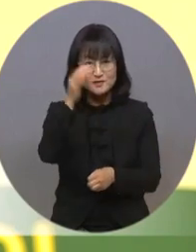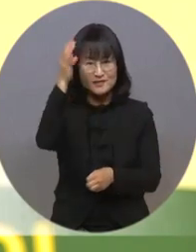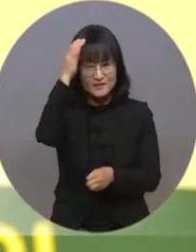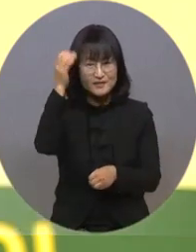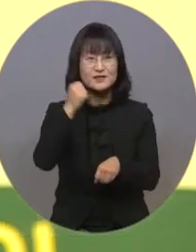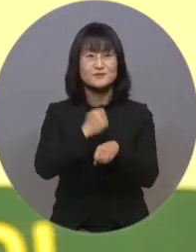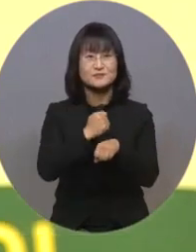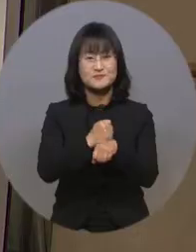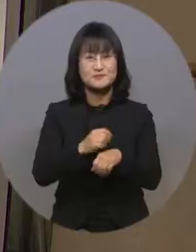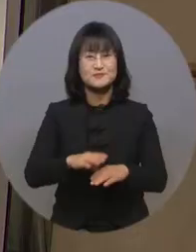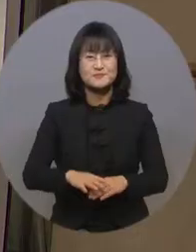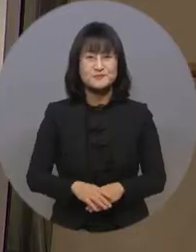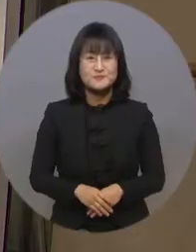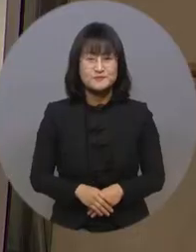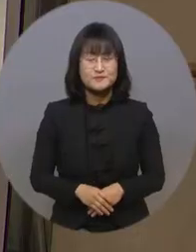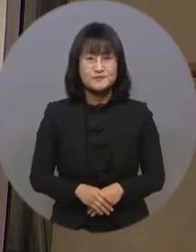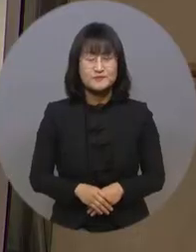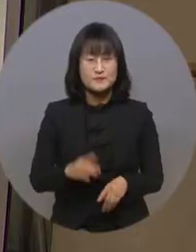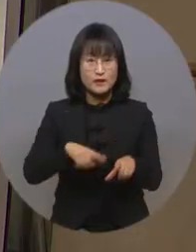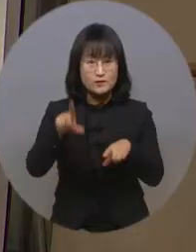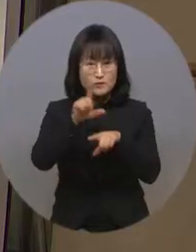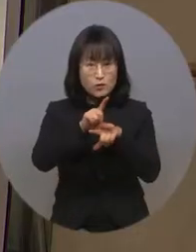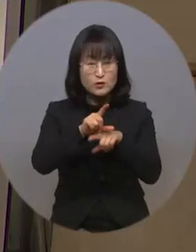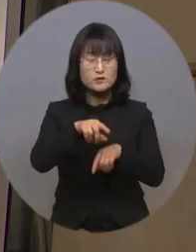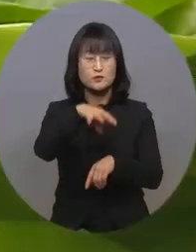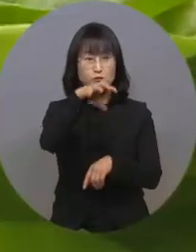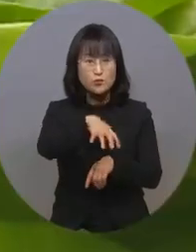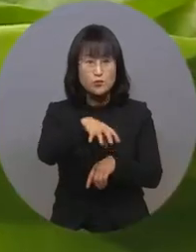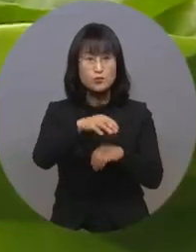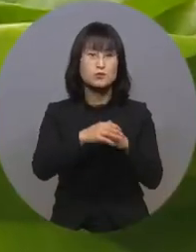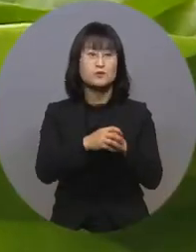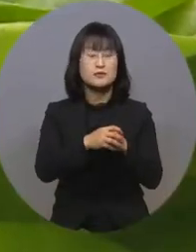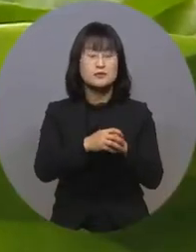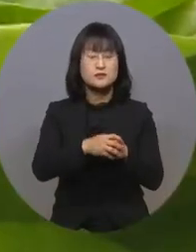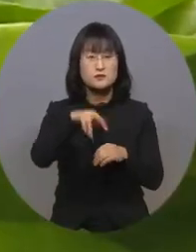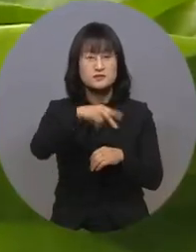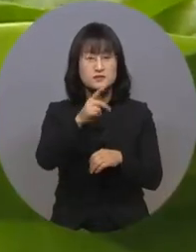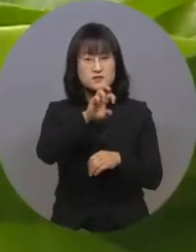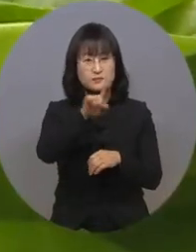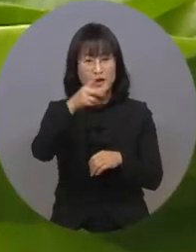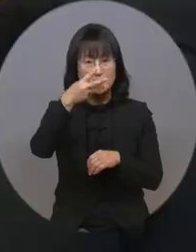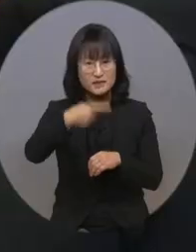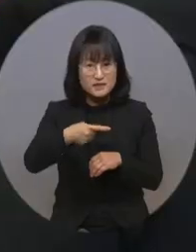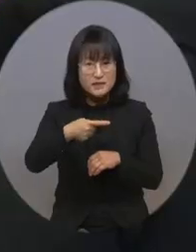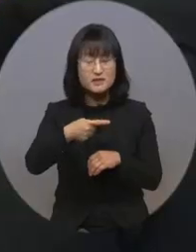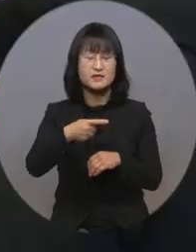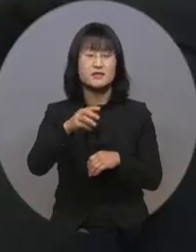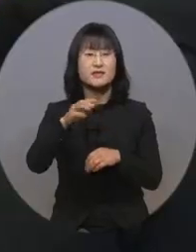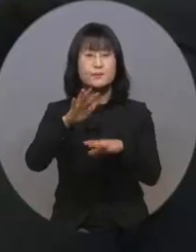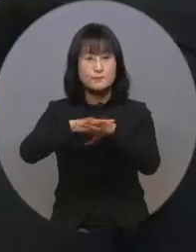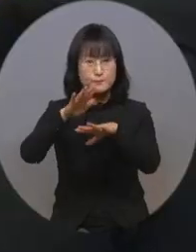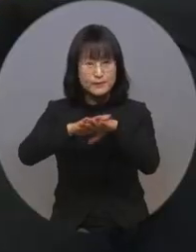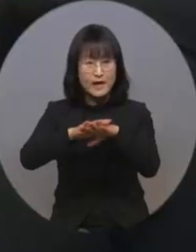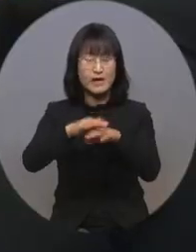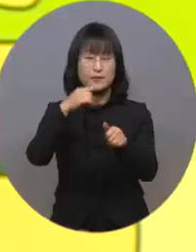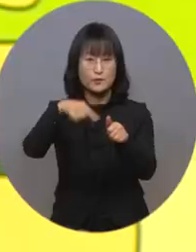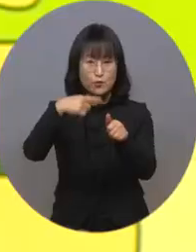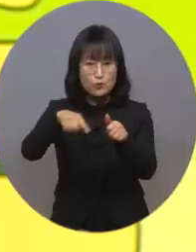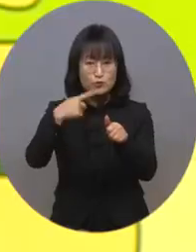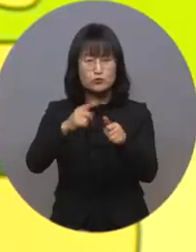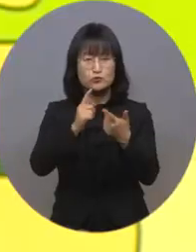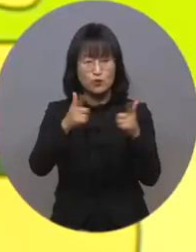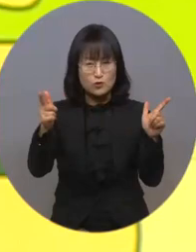기대해 봅니다. 한편 이날 현장에서는 꿈나눔팜 식물키트 전시, 스마트팜 진로교육 강연 등이